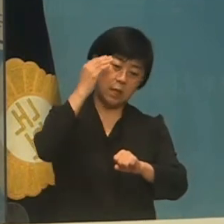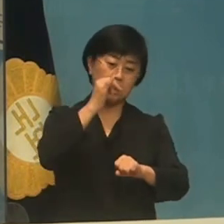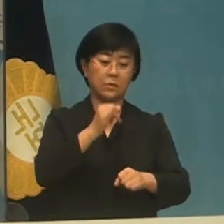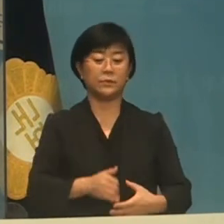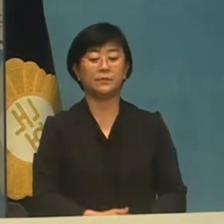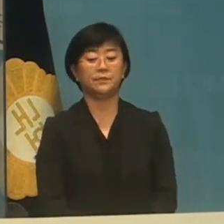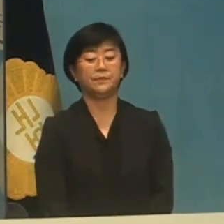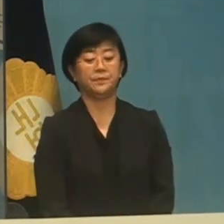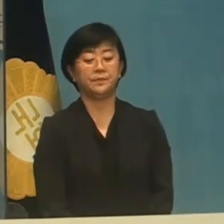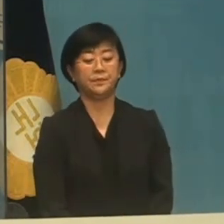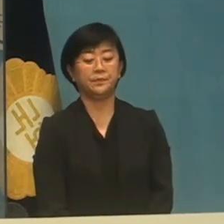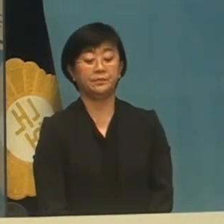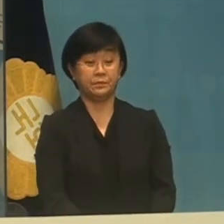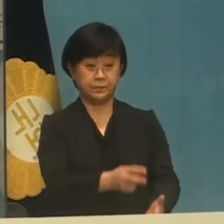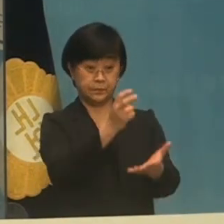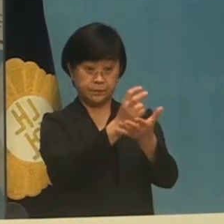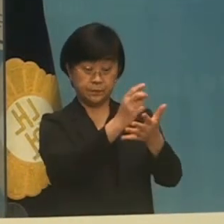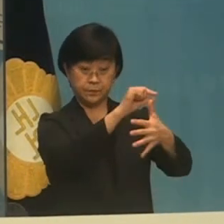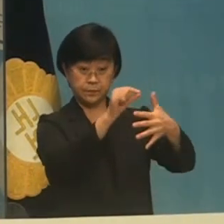있습니다. 이 지침은